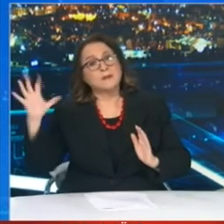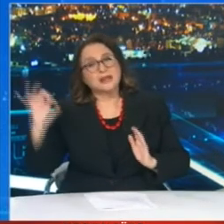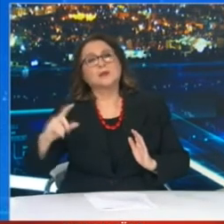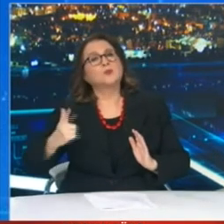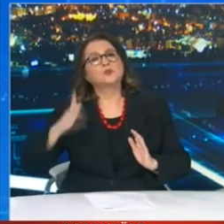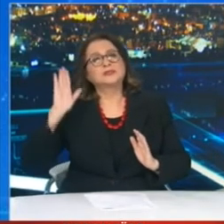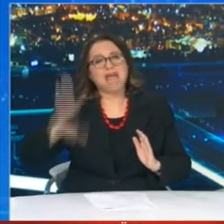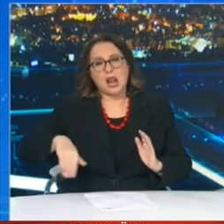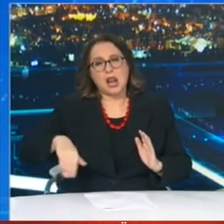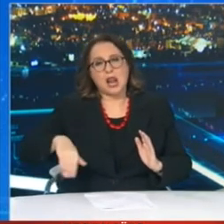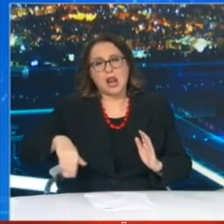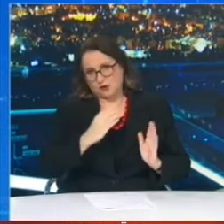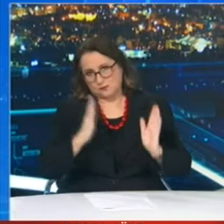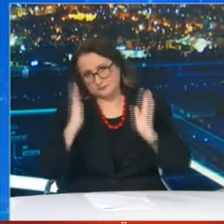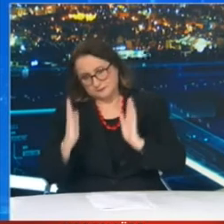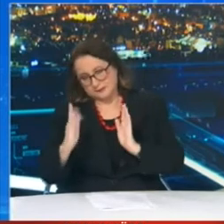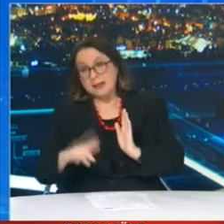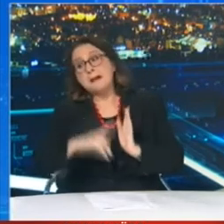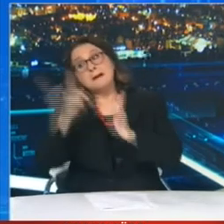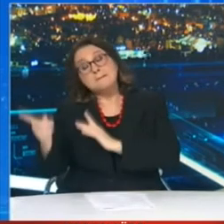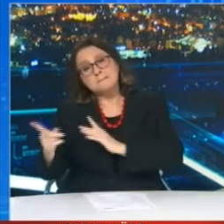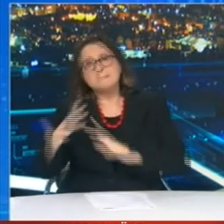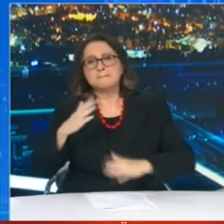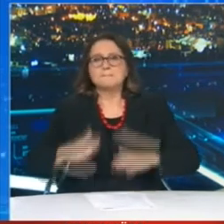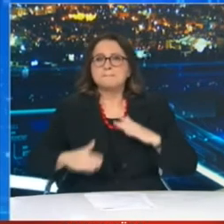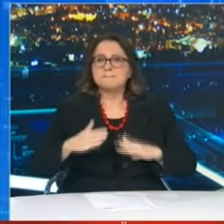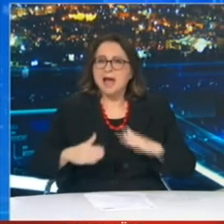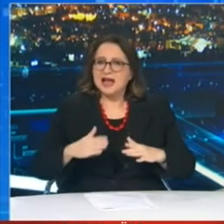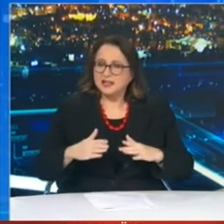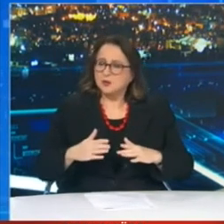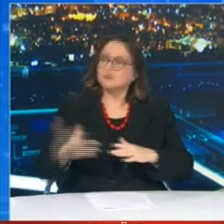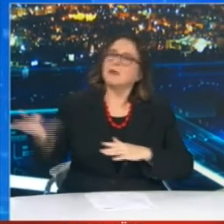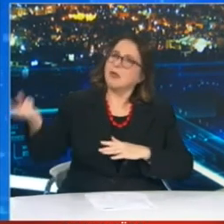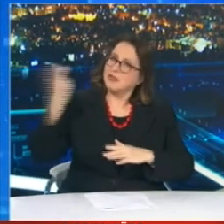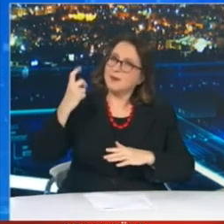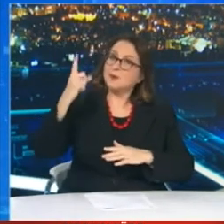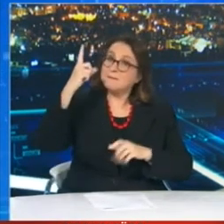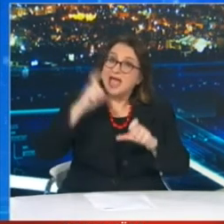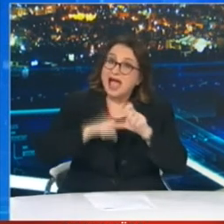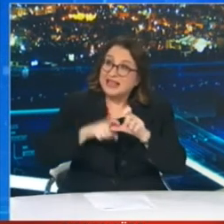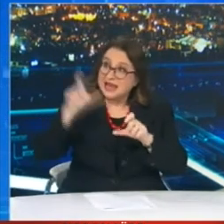τέλος Μαρτίου θα έχουμε παραδοθεί μόνο από τη μια εταιρεία, τη Pfizer Biotech,